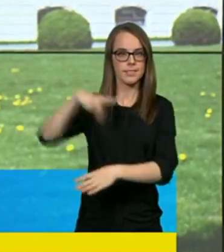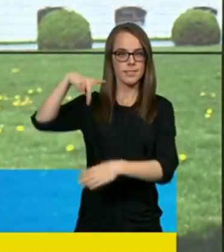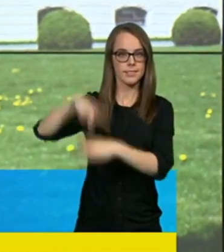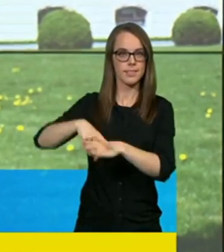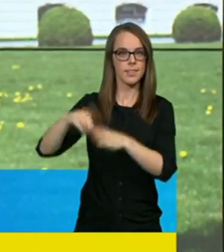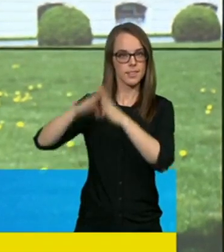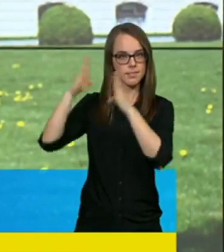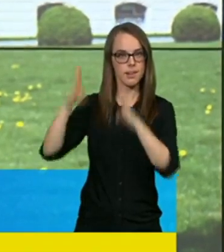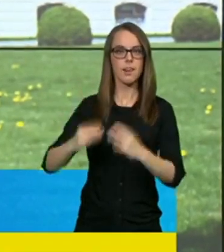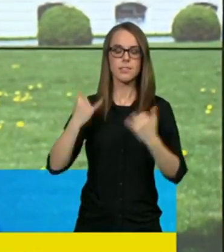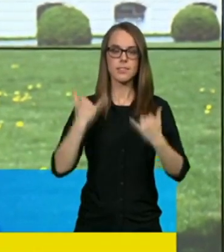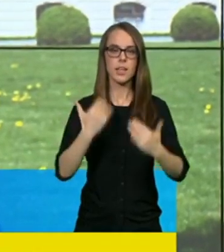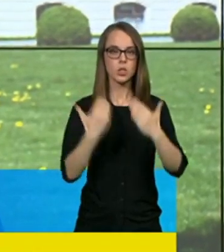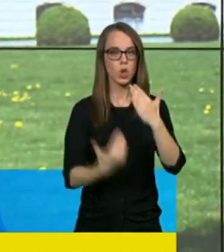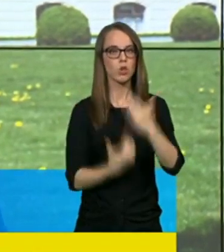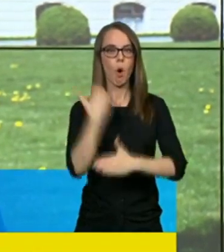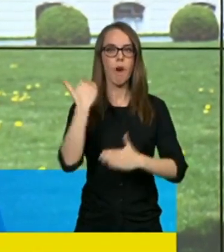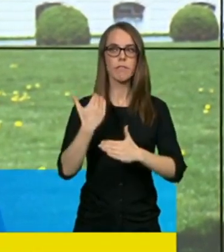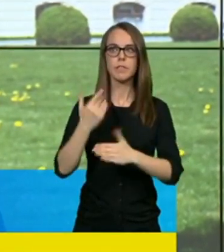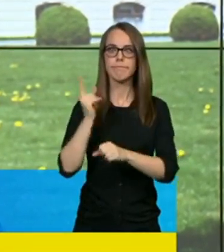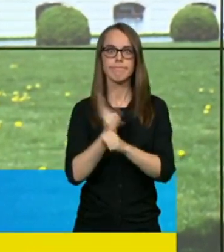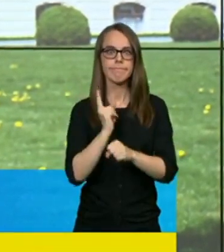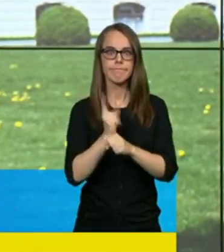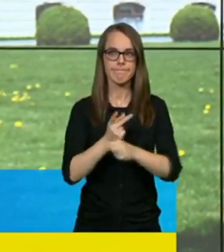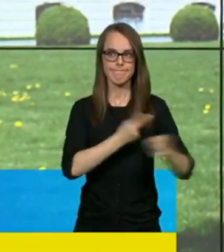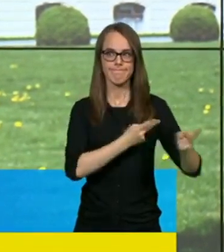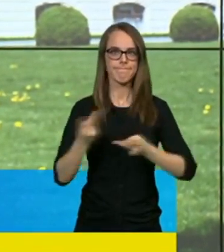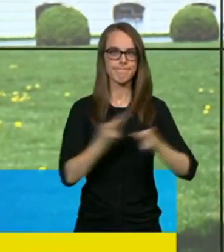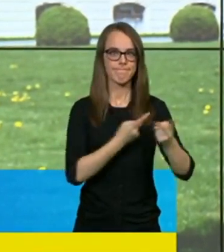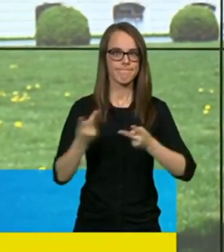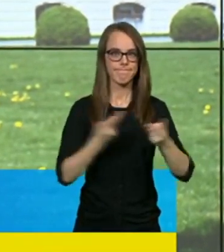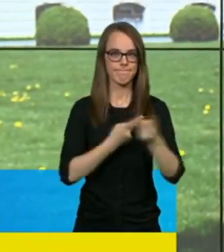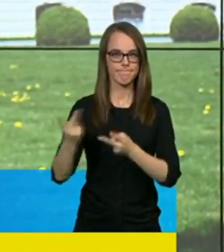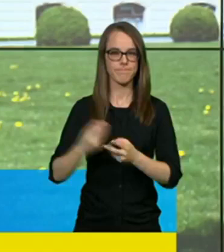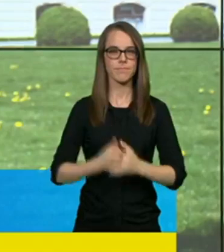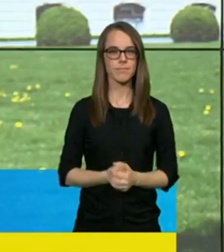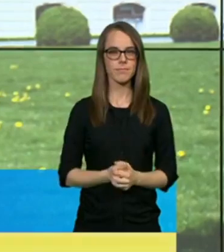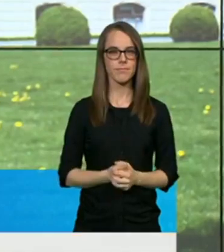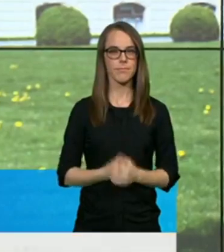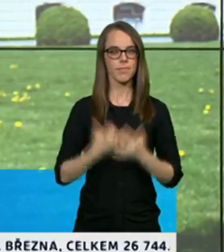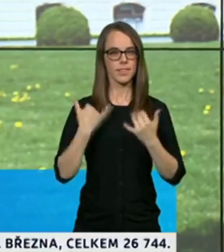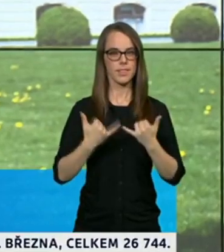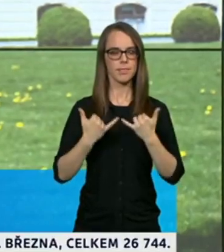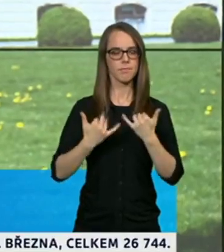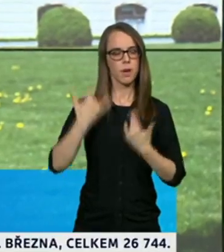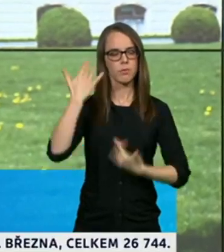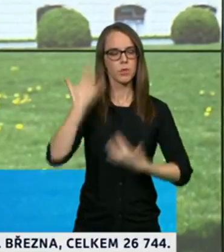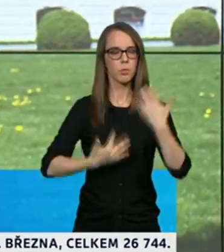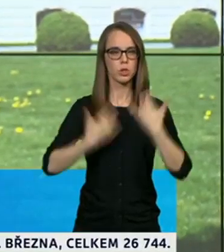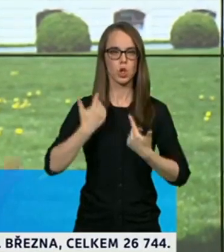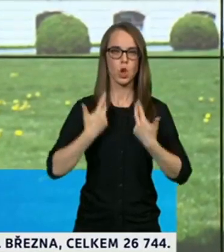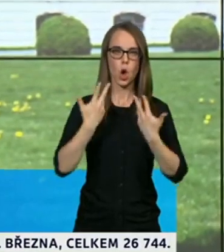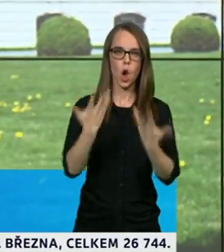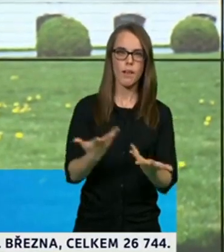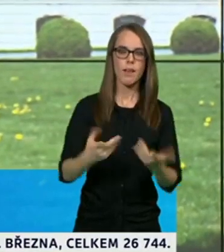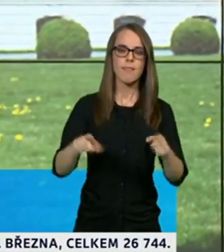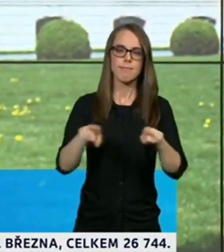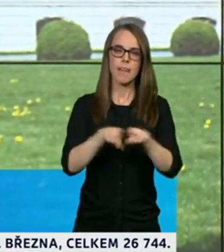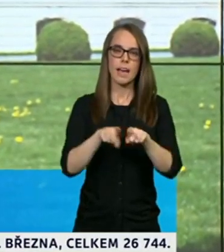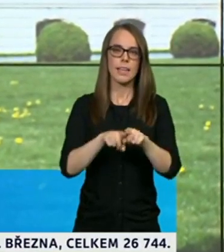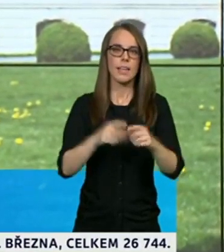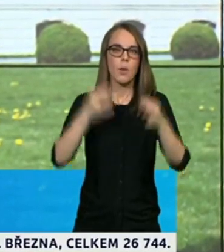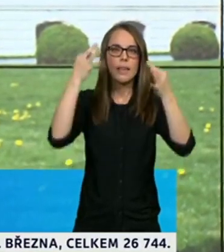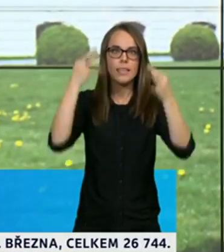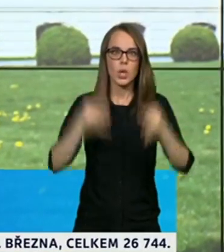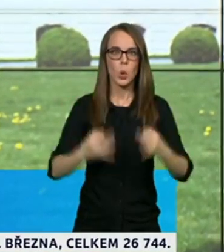nějaké finální kritéria, která by měla být. Není to úplně jednoduché, protože si uvědomíme, že vlastně každý rezort má celou řadu podřízených organizací.